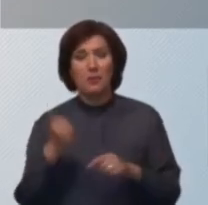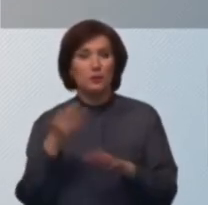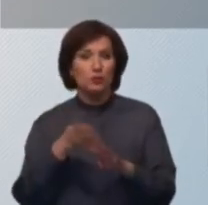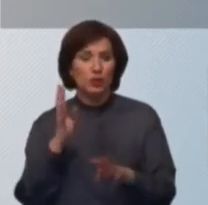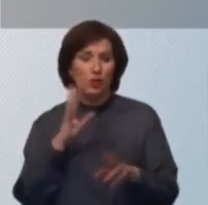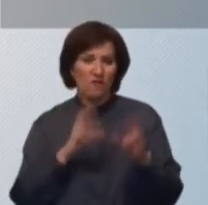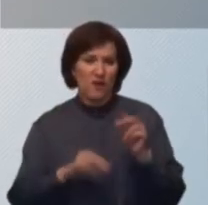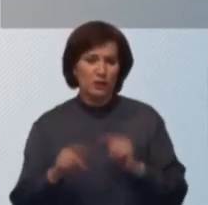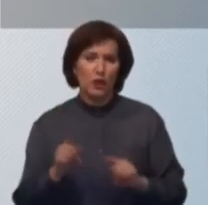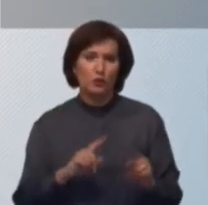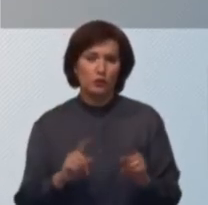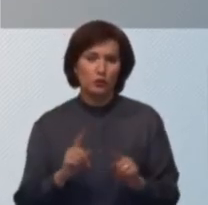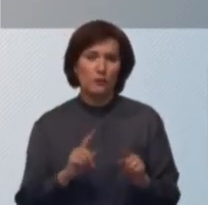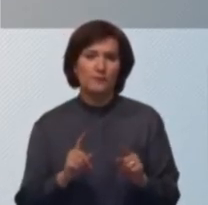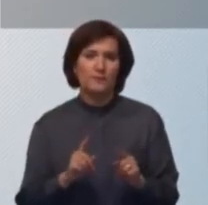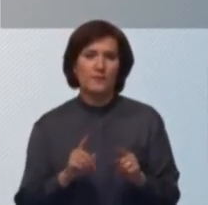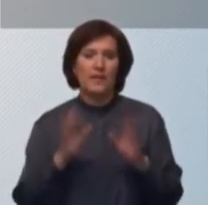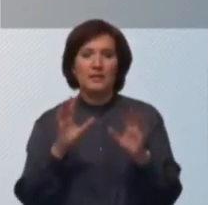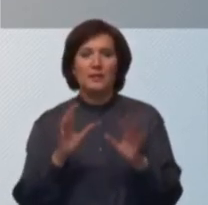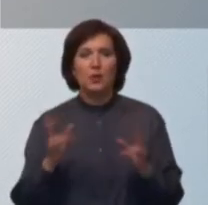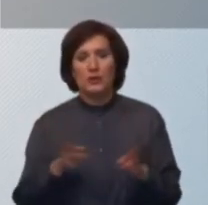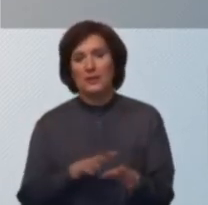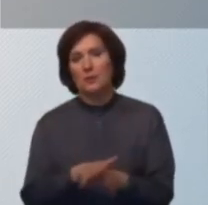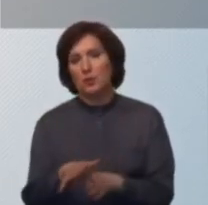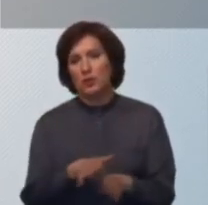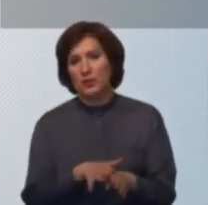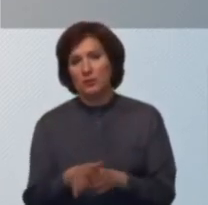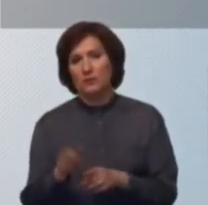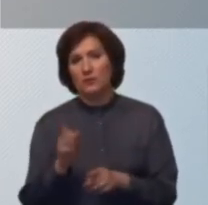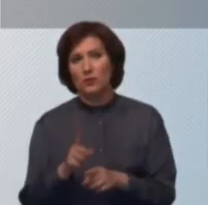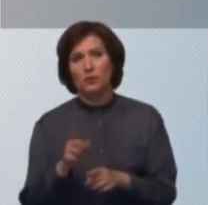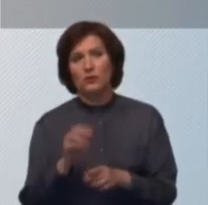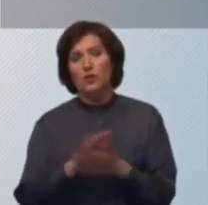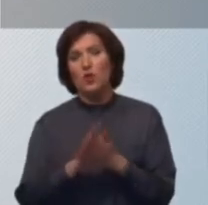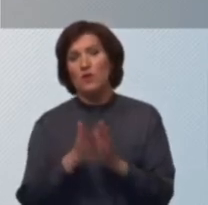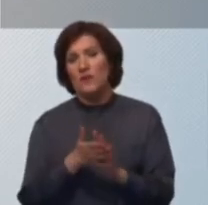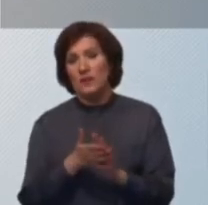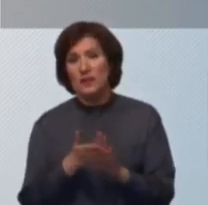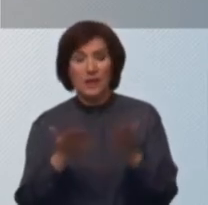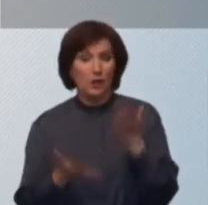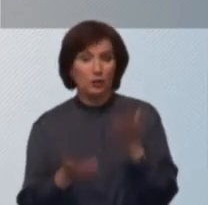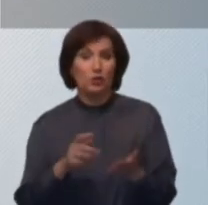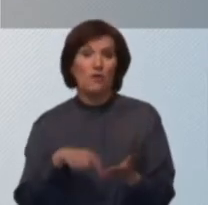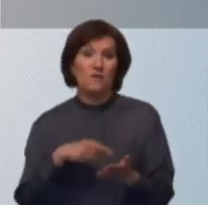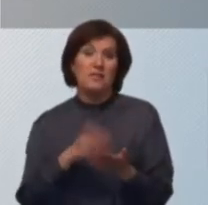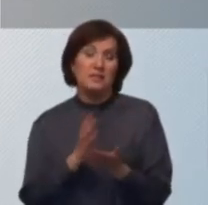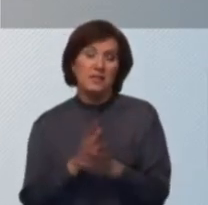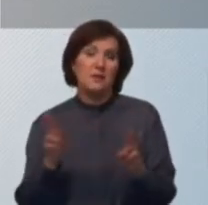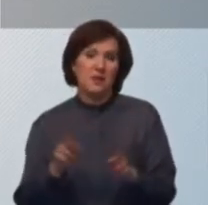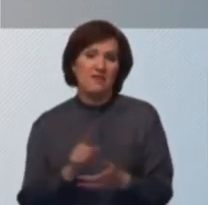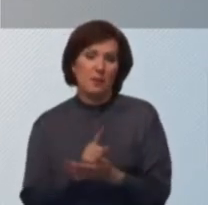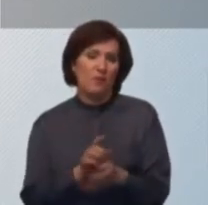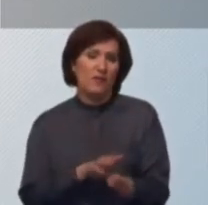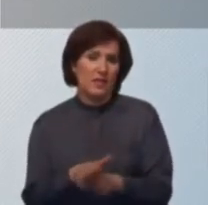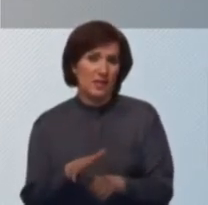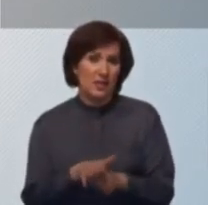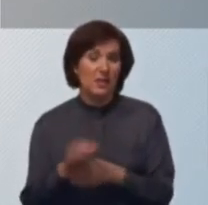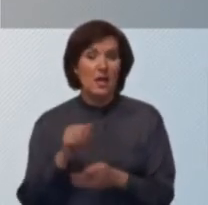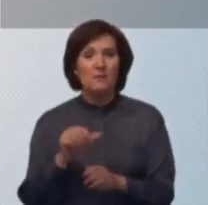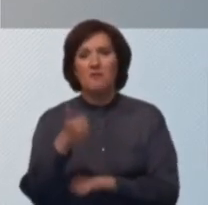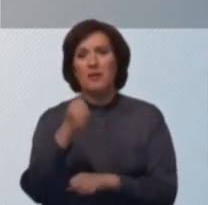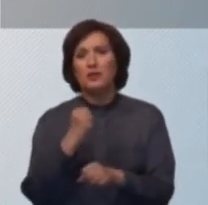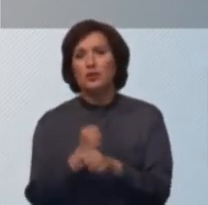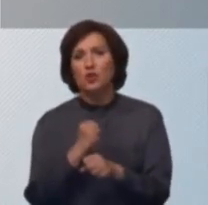чергу вважаю, що закону треба дотримуватися, в тому числі договірних умов. Якщо в місті є правила, вони повинні діяти. Ми вперше